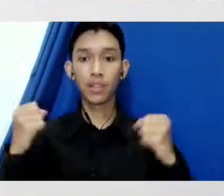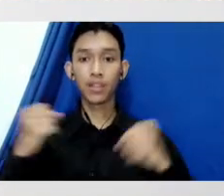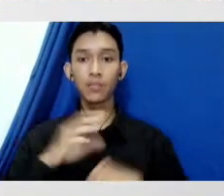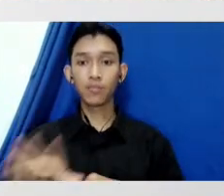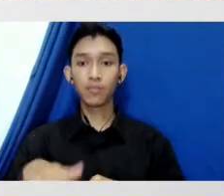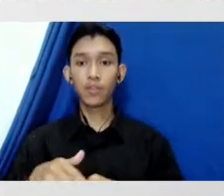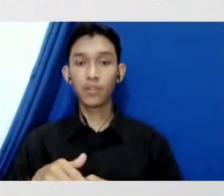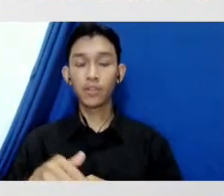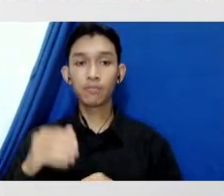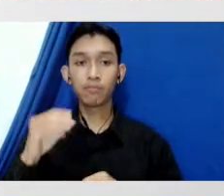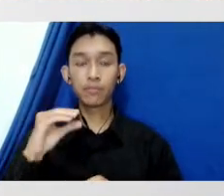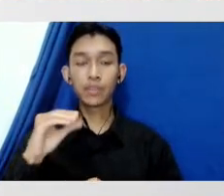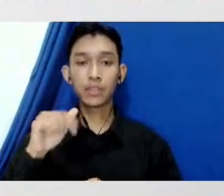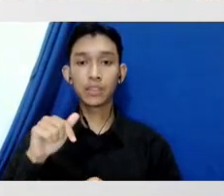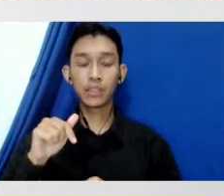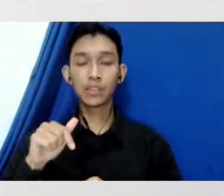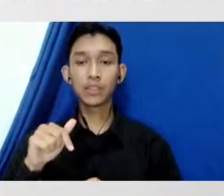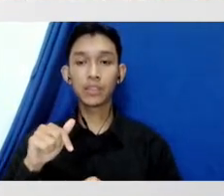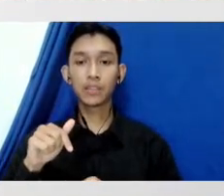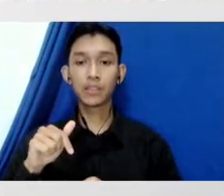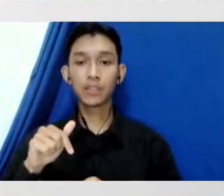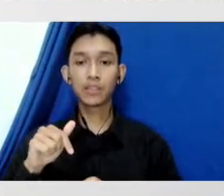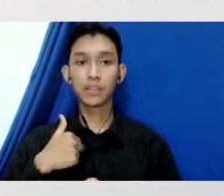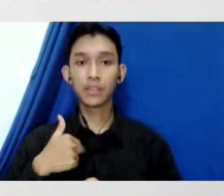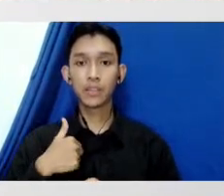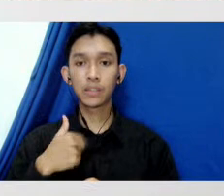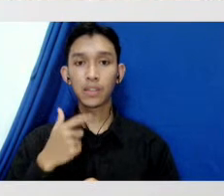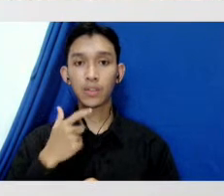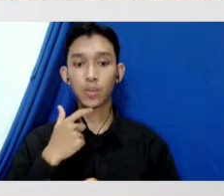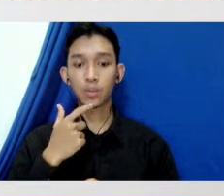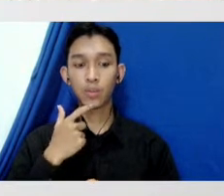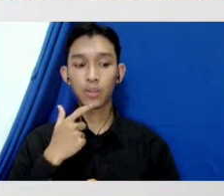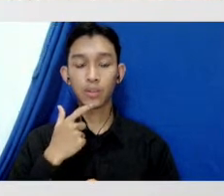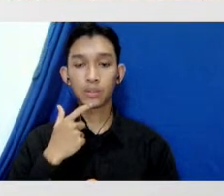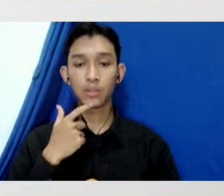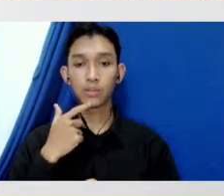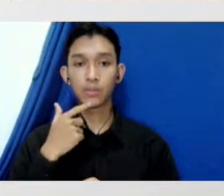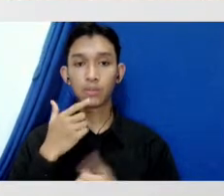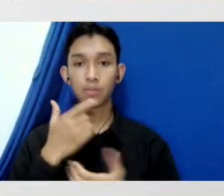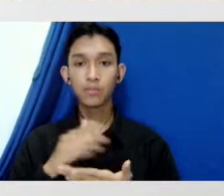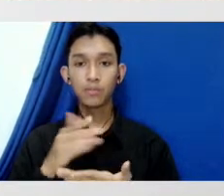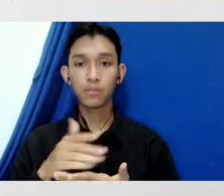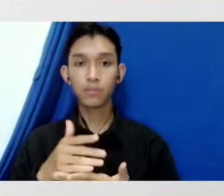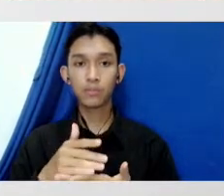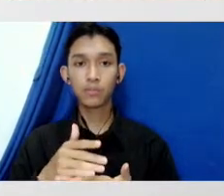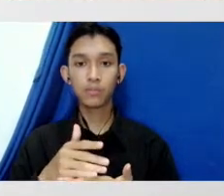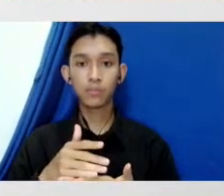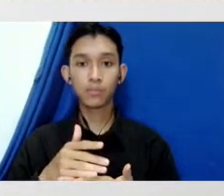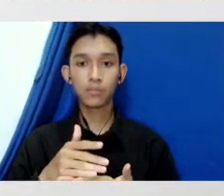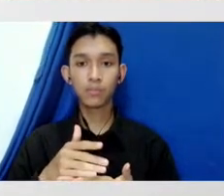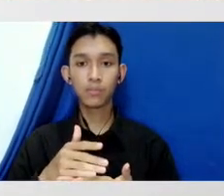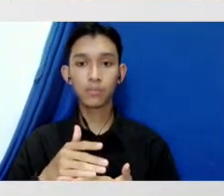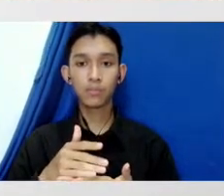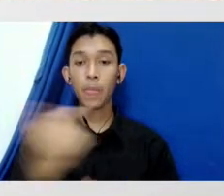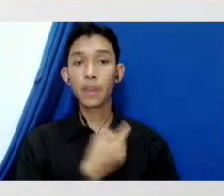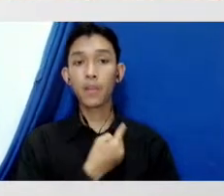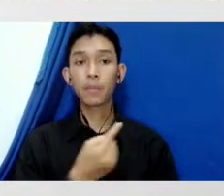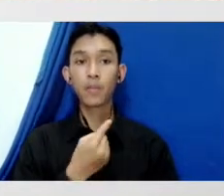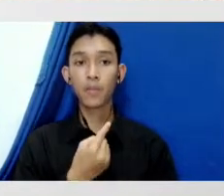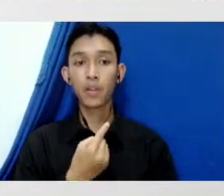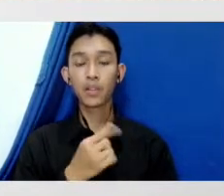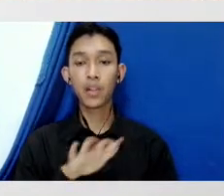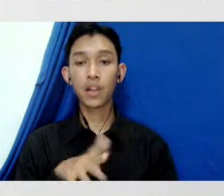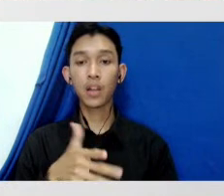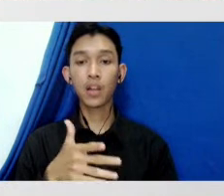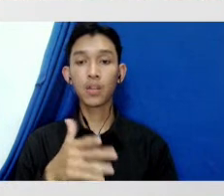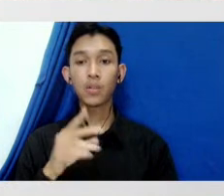Pada pagi hari ini saya akan mencoba sharing terkait data privacy dan